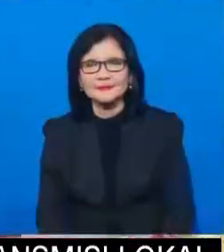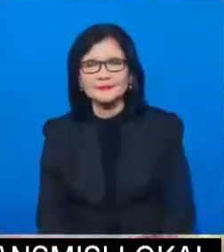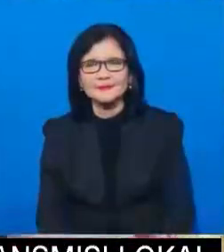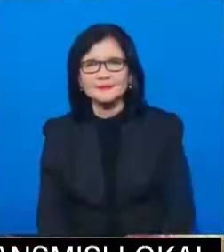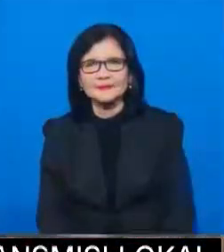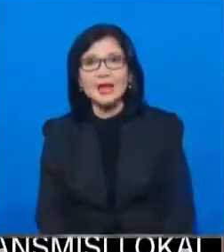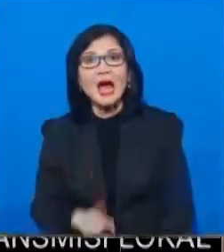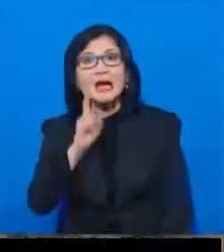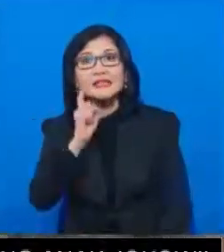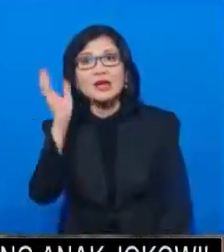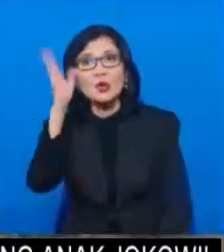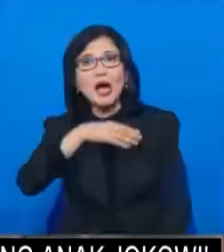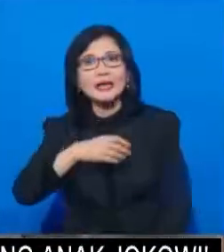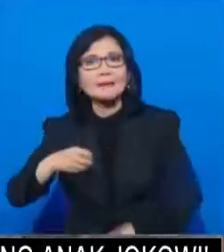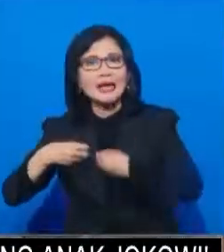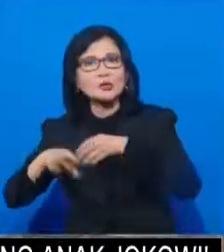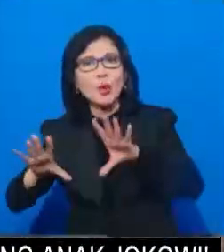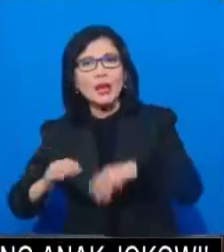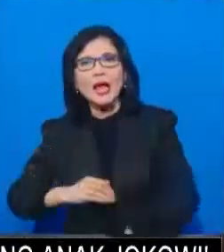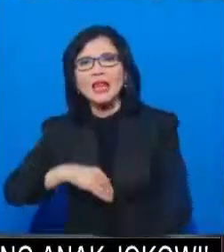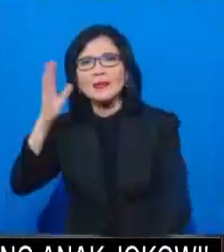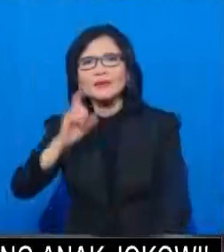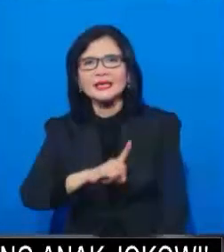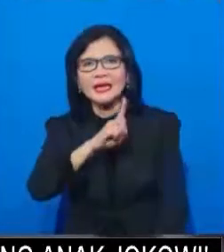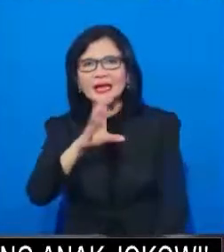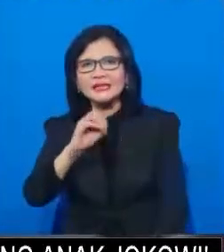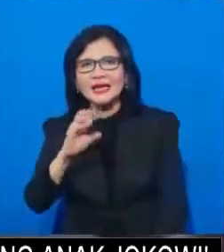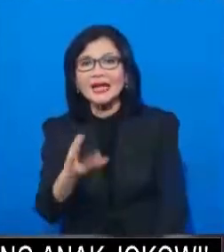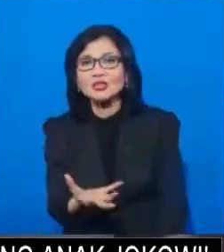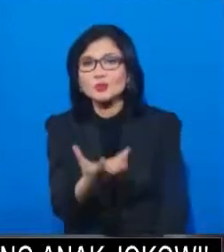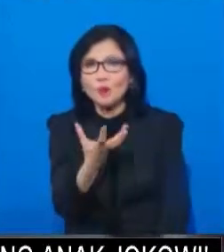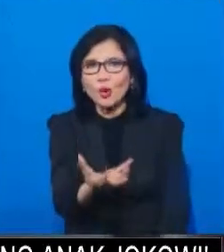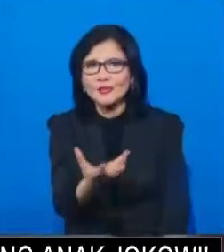Dalam sehari, kedai ini bisa menjual hingga lebih dari 100 porsi sop kaki.